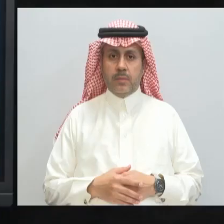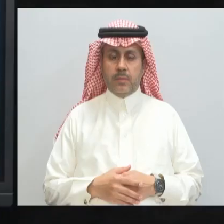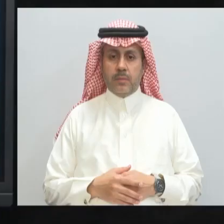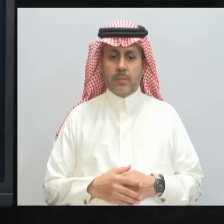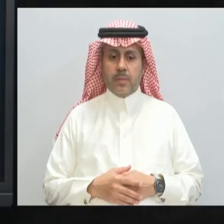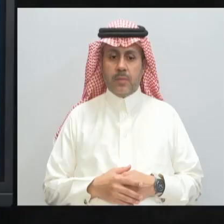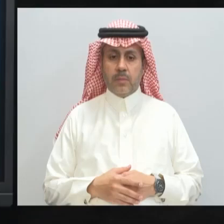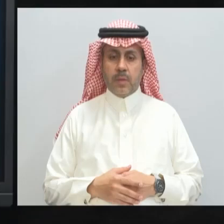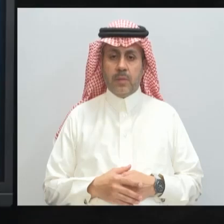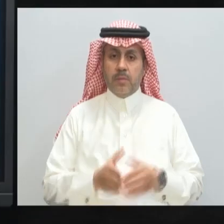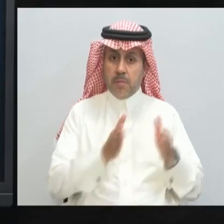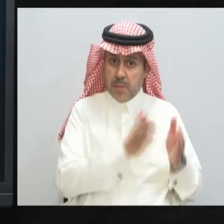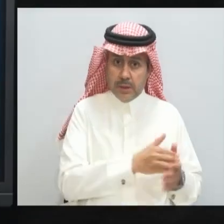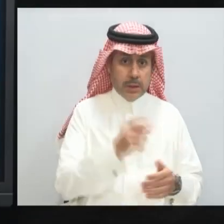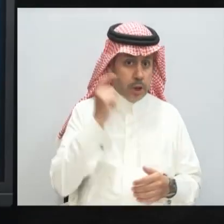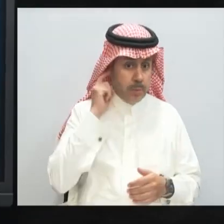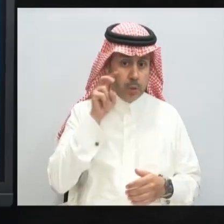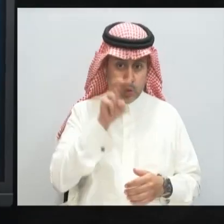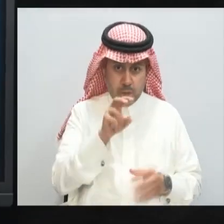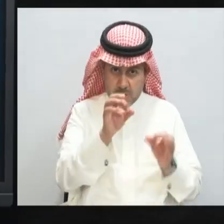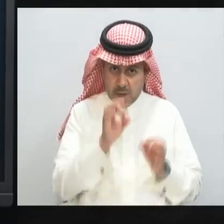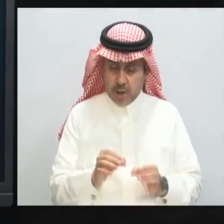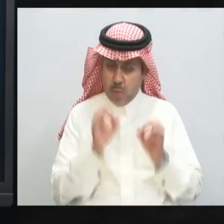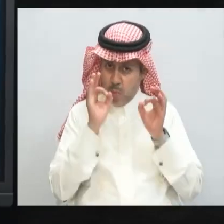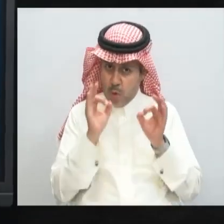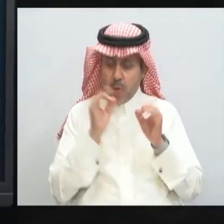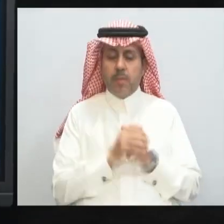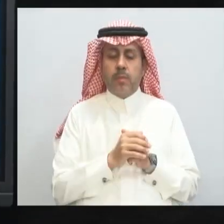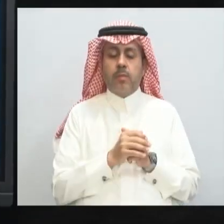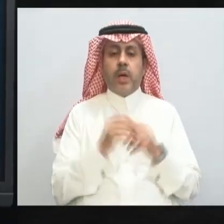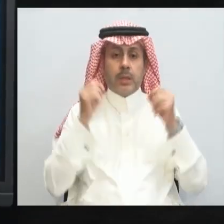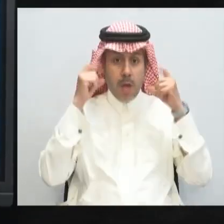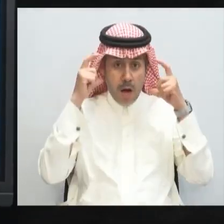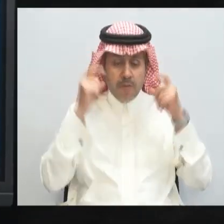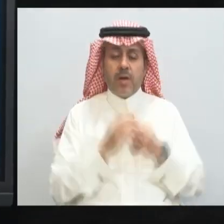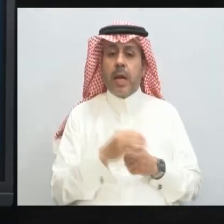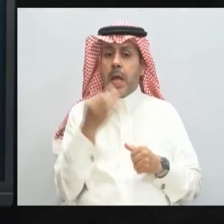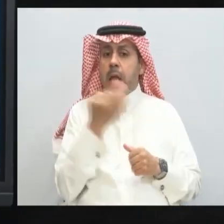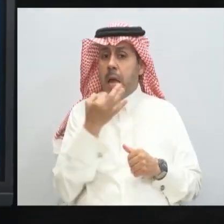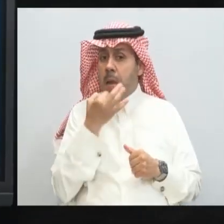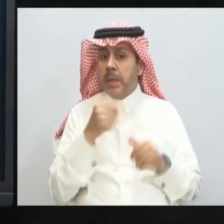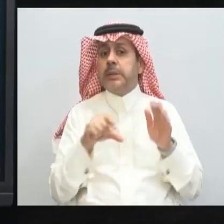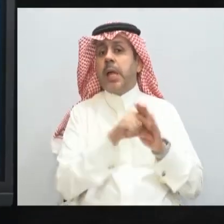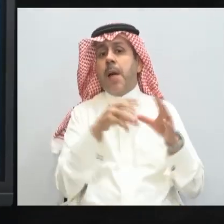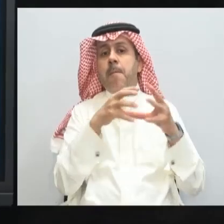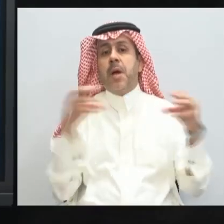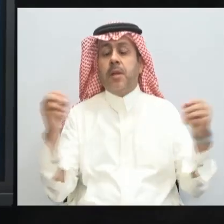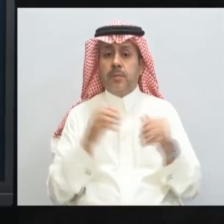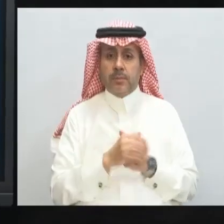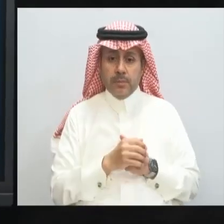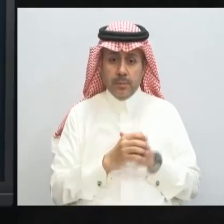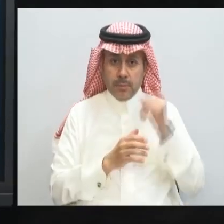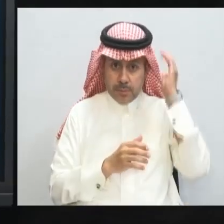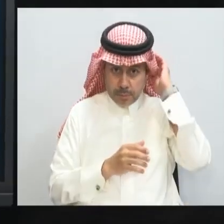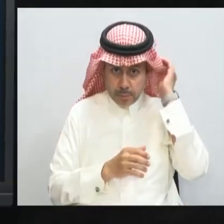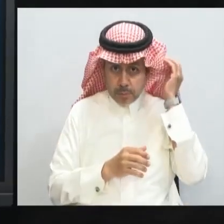لخبير بعد الاستماع الى الايات من المهم والضروري ان نتعرف على بعض الكلمات التي قد تشكل على البعض معرفه